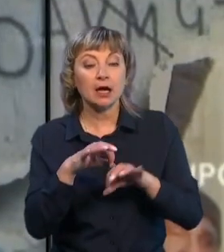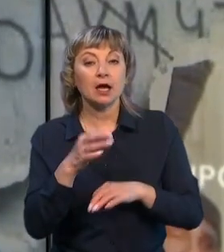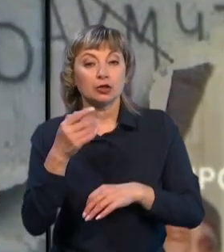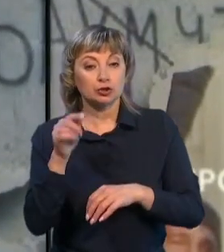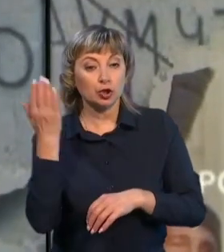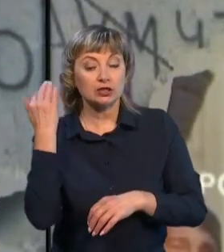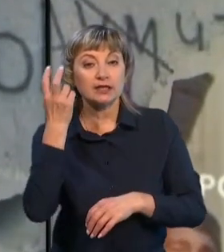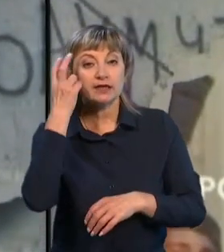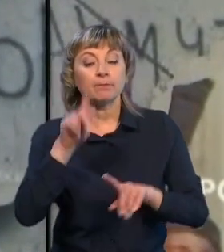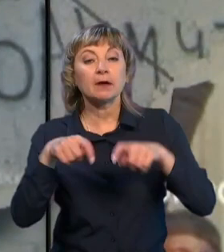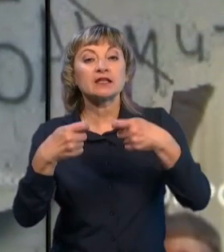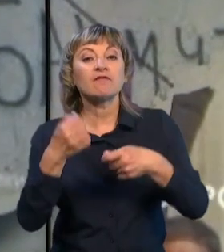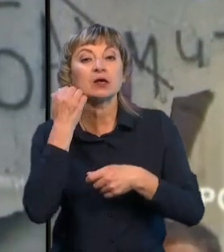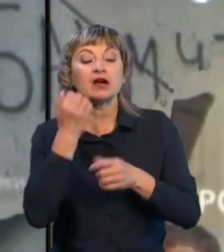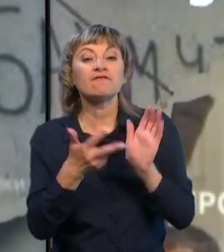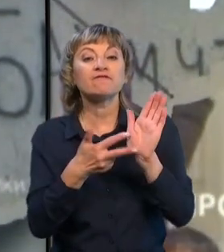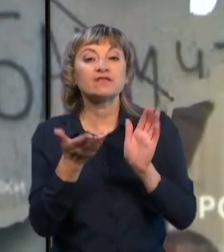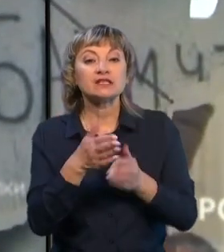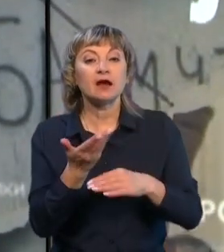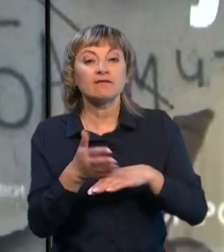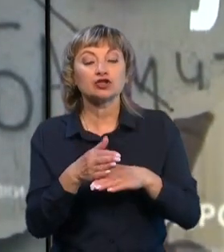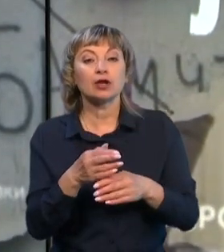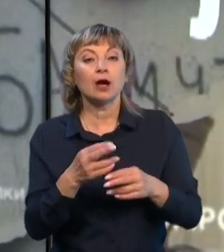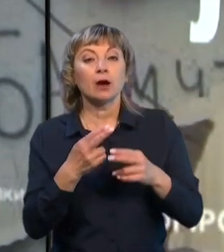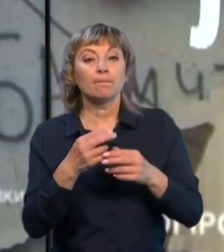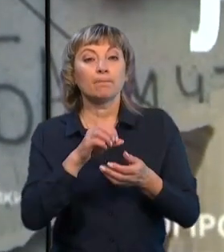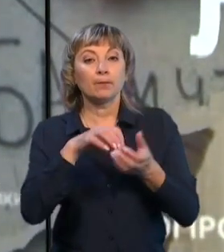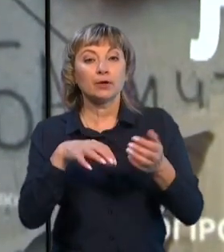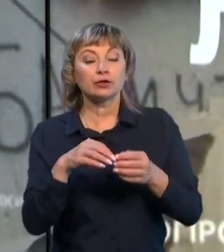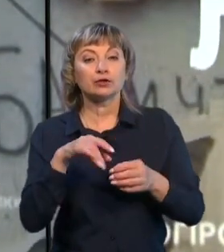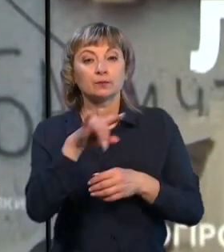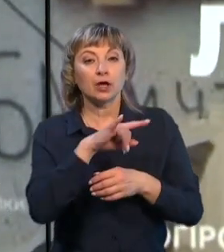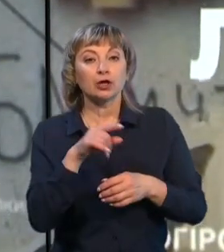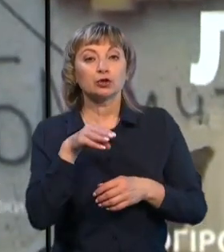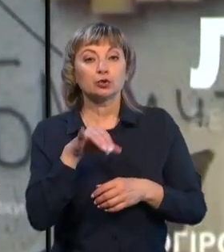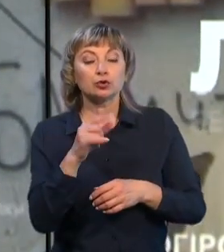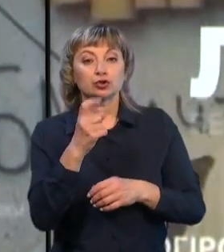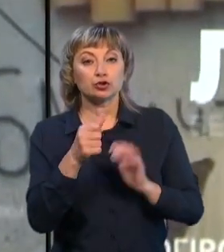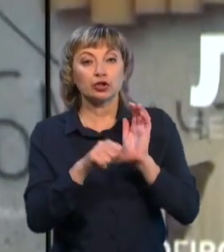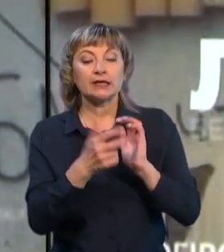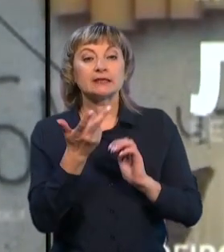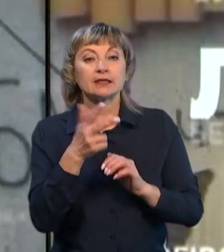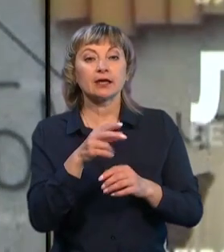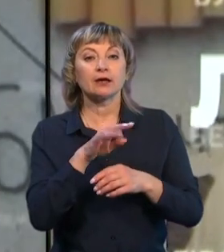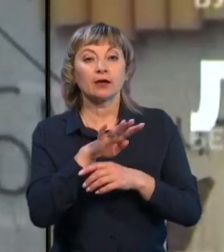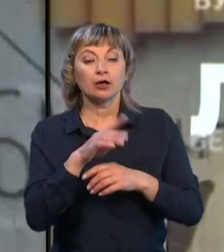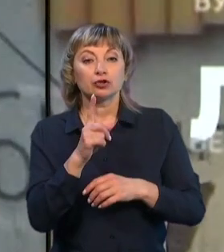передав Москві 8 важких бомбардувальників ту-160 і три бомбардувальники